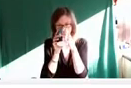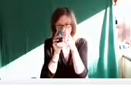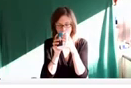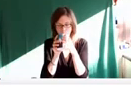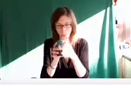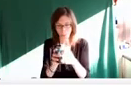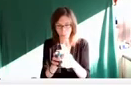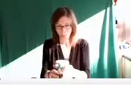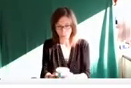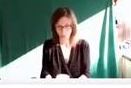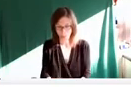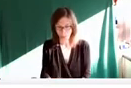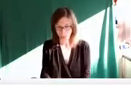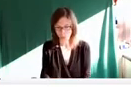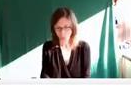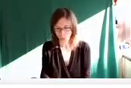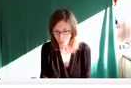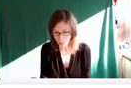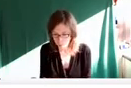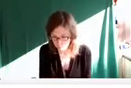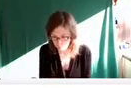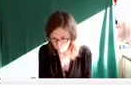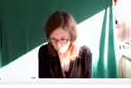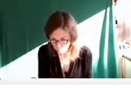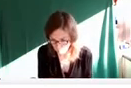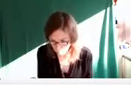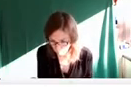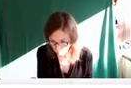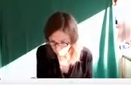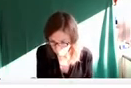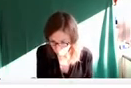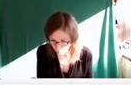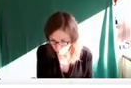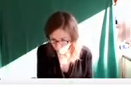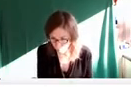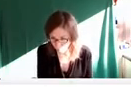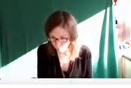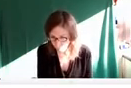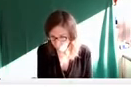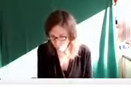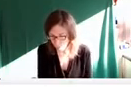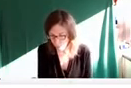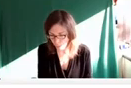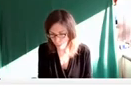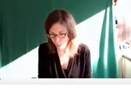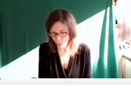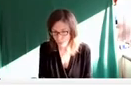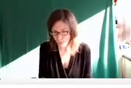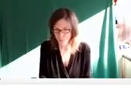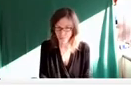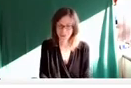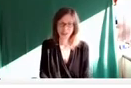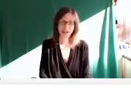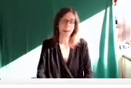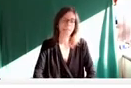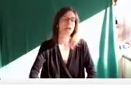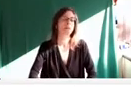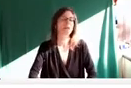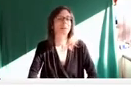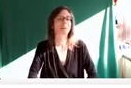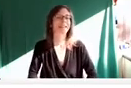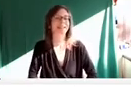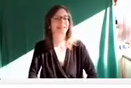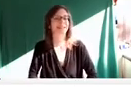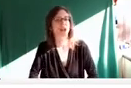des organismes ou services pour aider à anonymiser les données pour qu'elles répondent aux exigences légales? Il n'y a